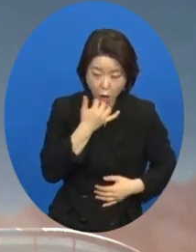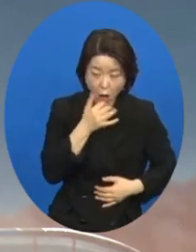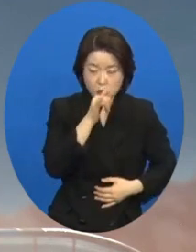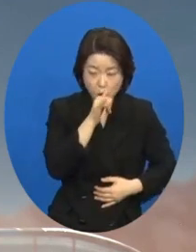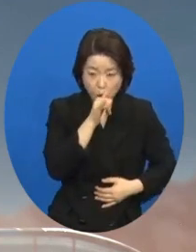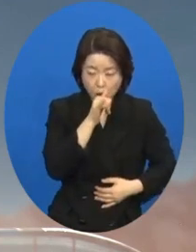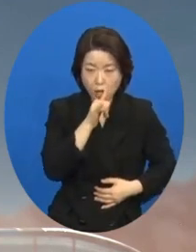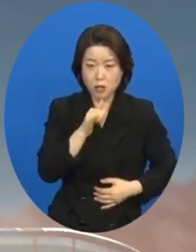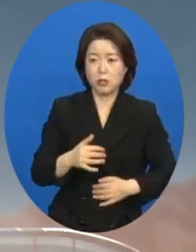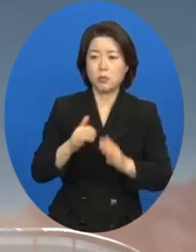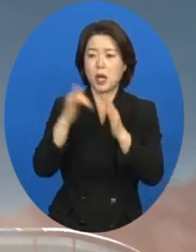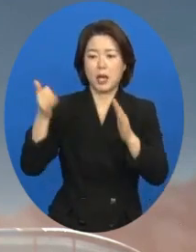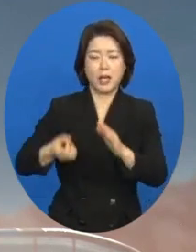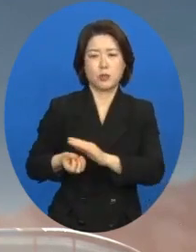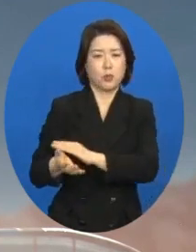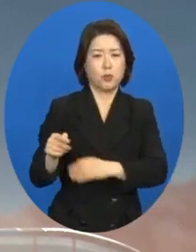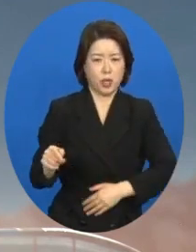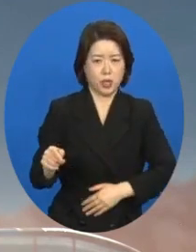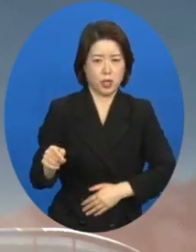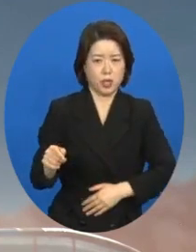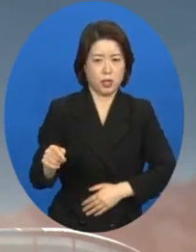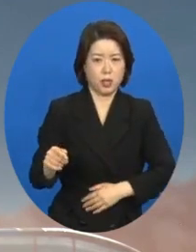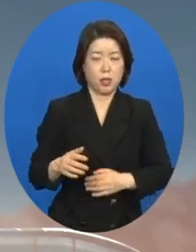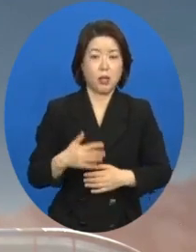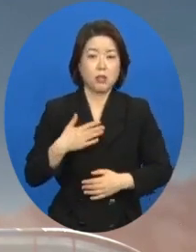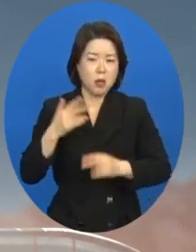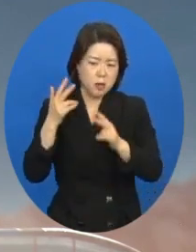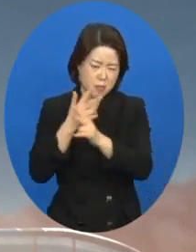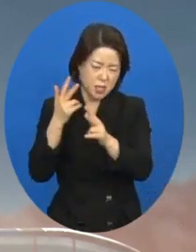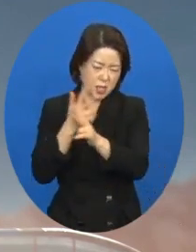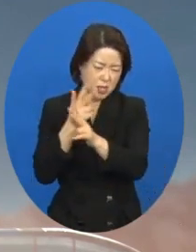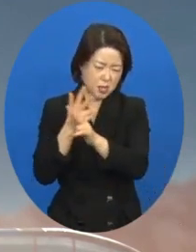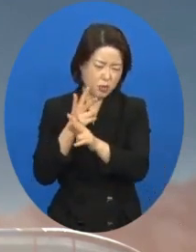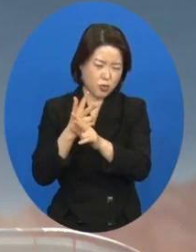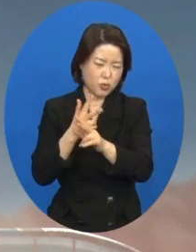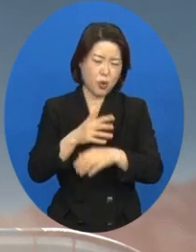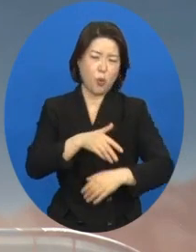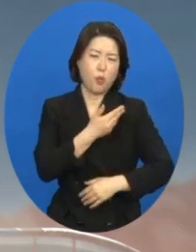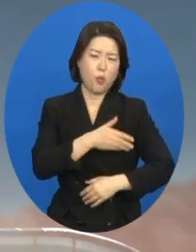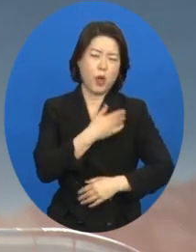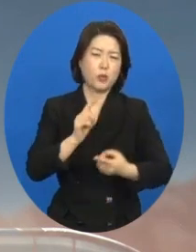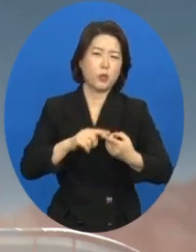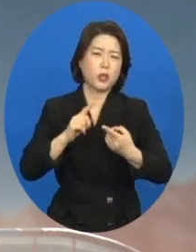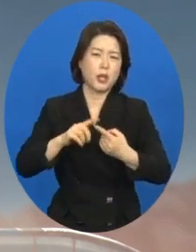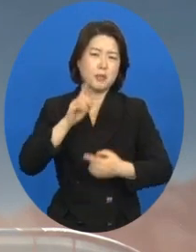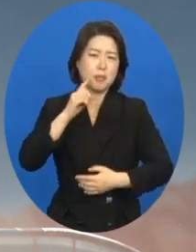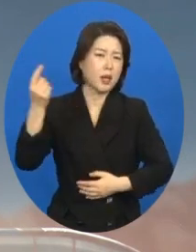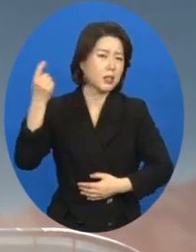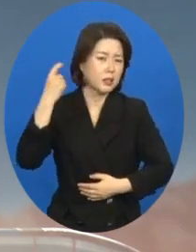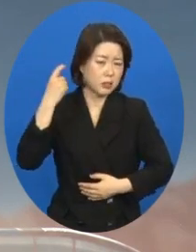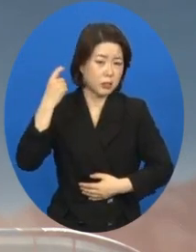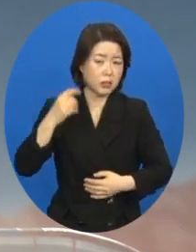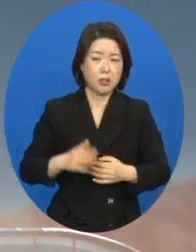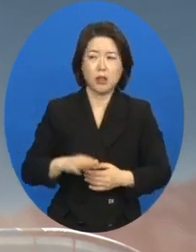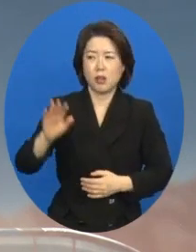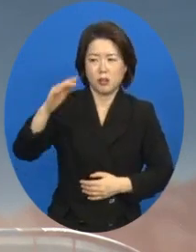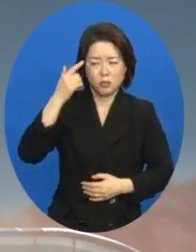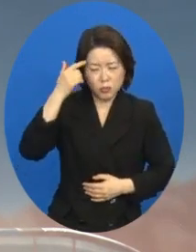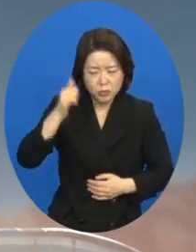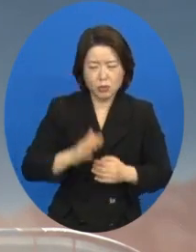미칩니다. 매주 저는요, 외도에 대한 이야기를 듣습니다. 목사님, 제 남편이, 제